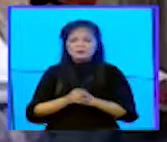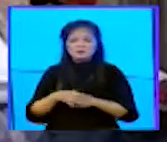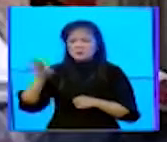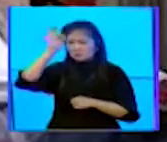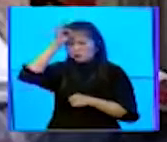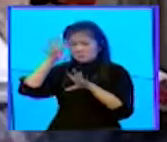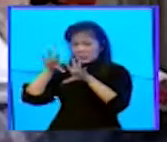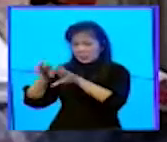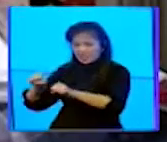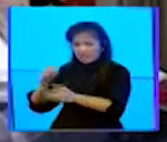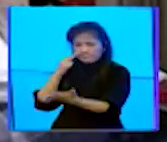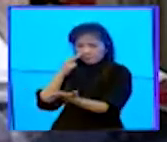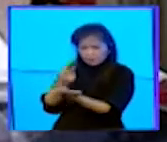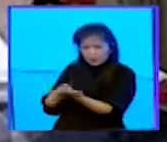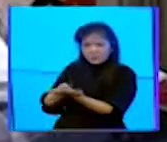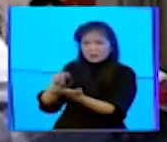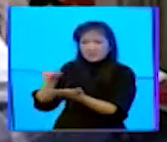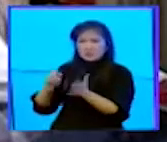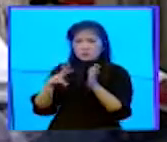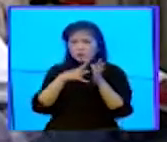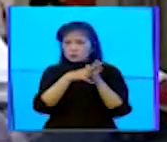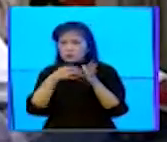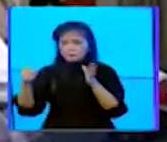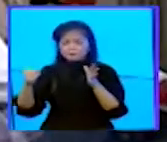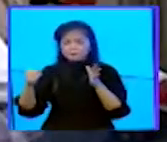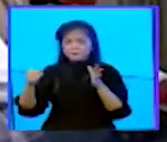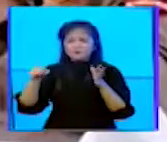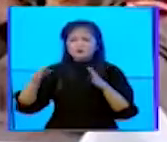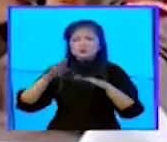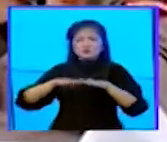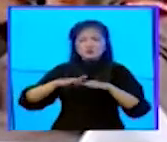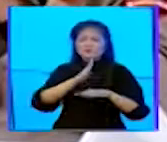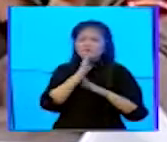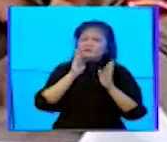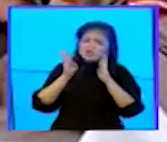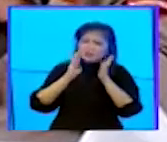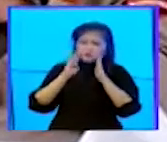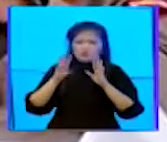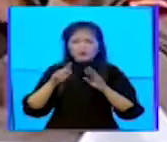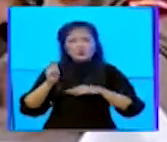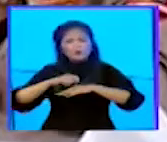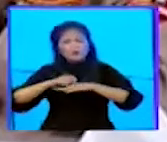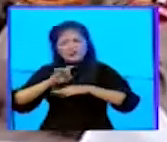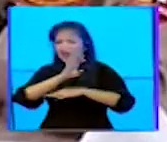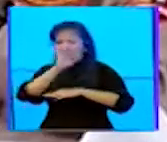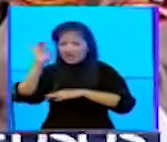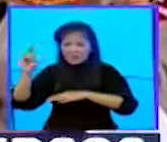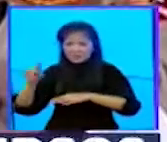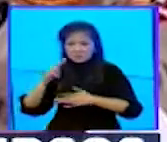bukti diantaranya tangkapan layar percakapan di WhatsApp grup, Facebook, serta Twitter. Sementara barang bukti fisik yang disita diantaranya